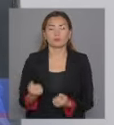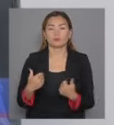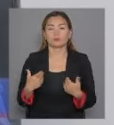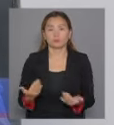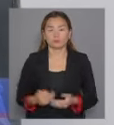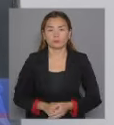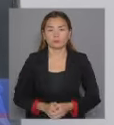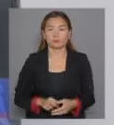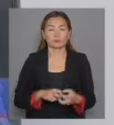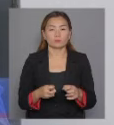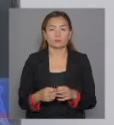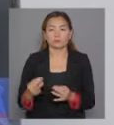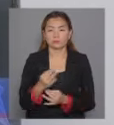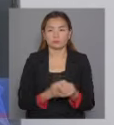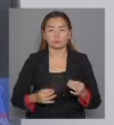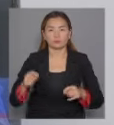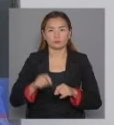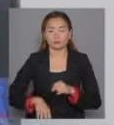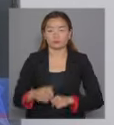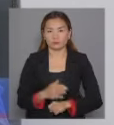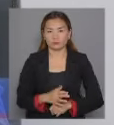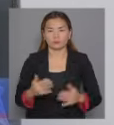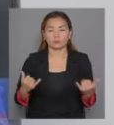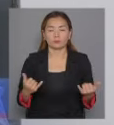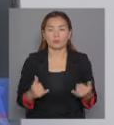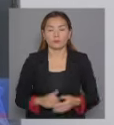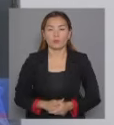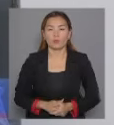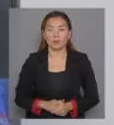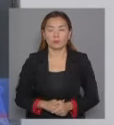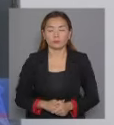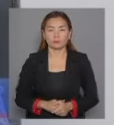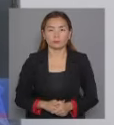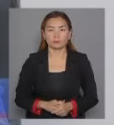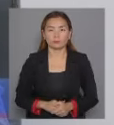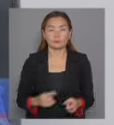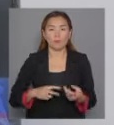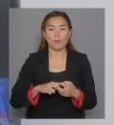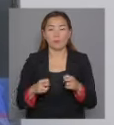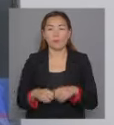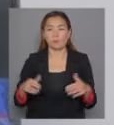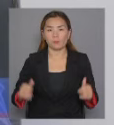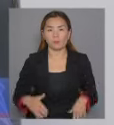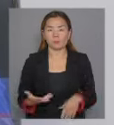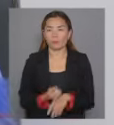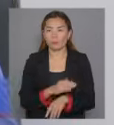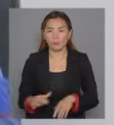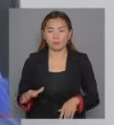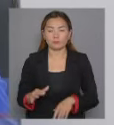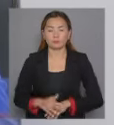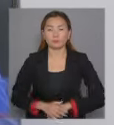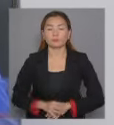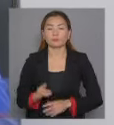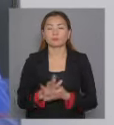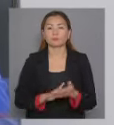деген мәселелермен біздер барған болатынбыз, бірақ бүгінгі күні өздеріңіз көріп отырғандай біздің мәселені бұл шешпеді. Яғни